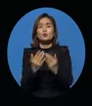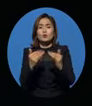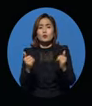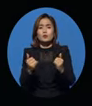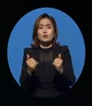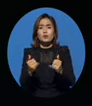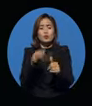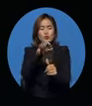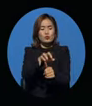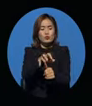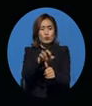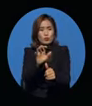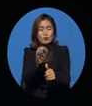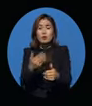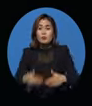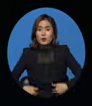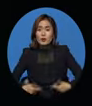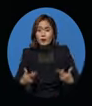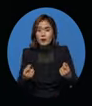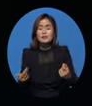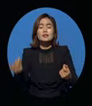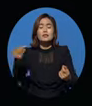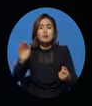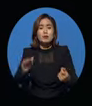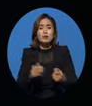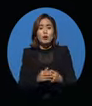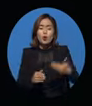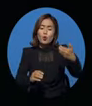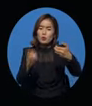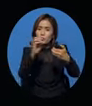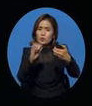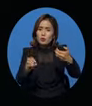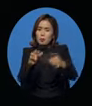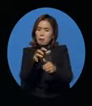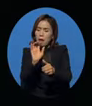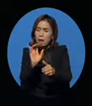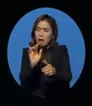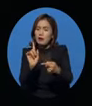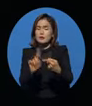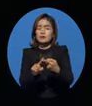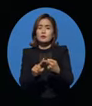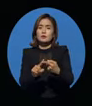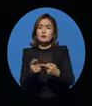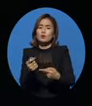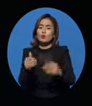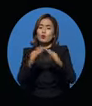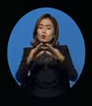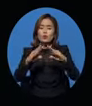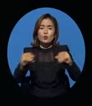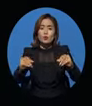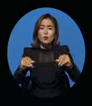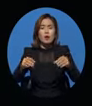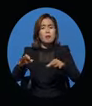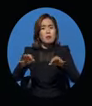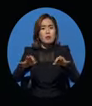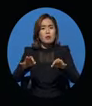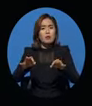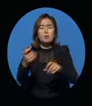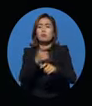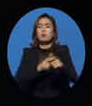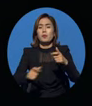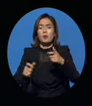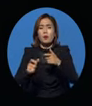완화 해야 되지만 어 그렇다 그래서 이 90% 까지 하는 것은 이거는 부동산 시장을 다시